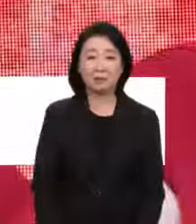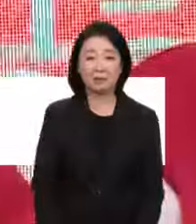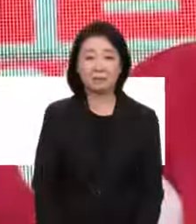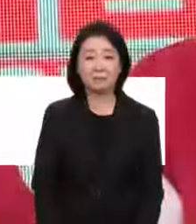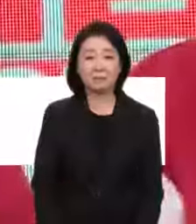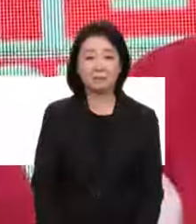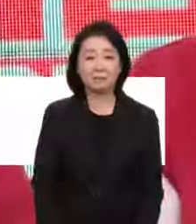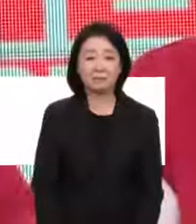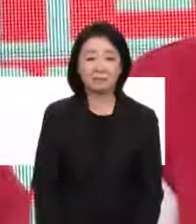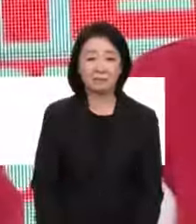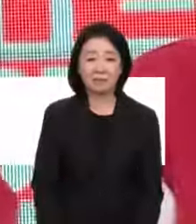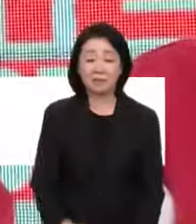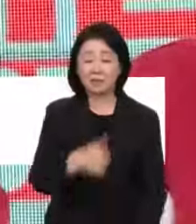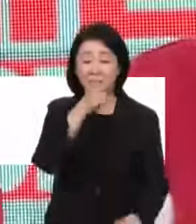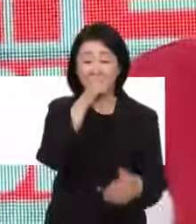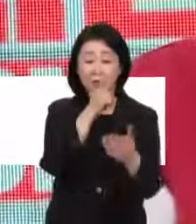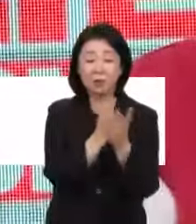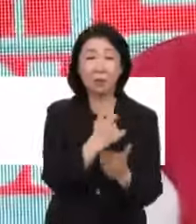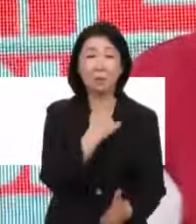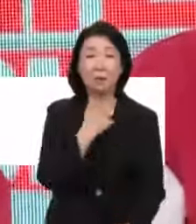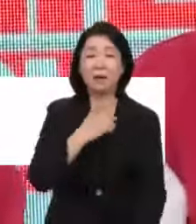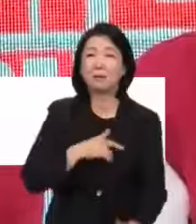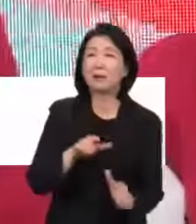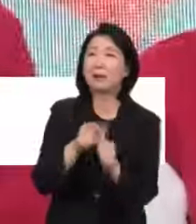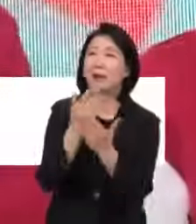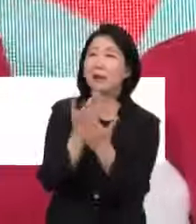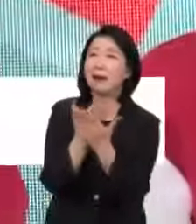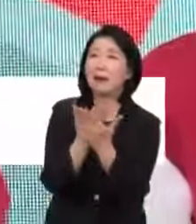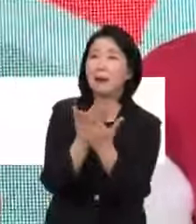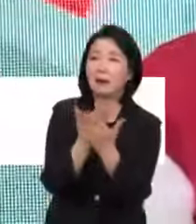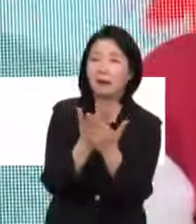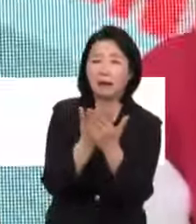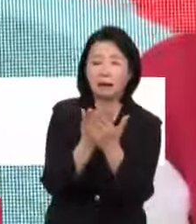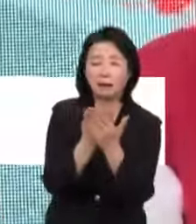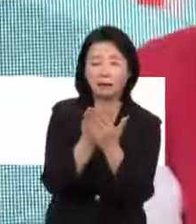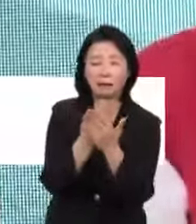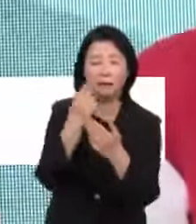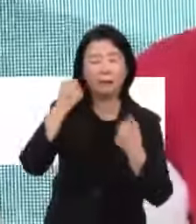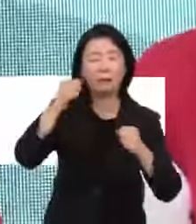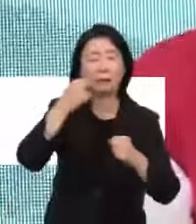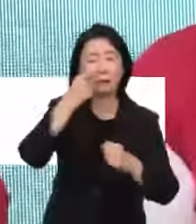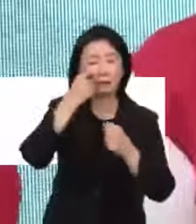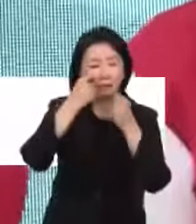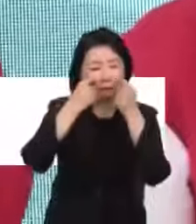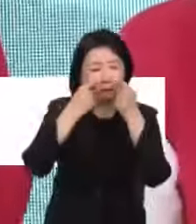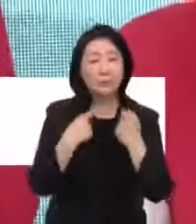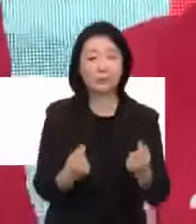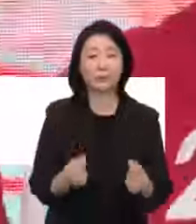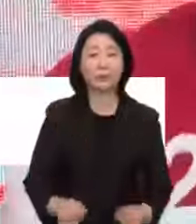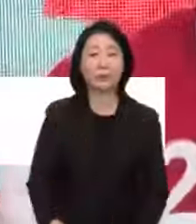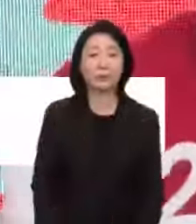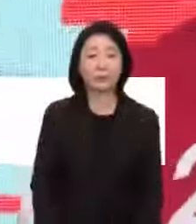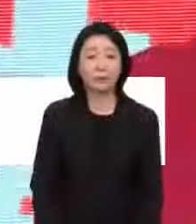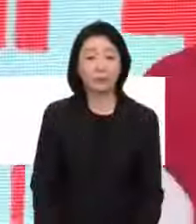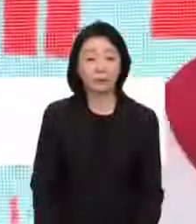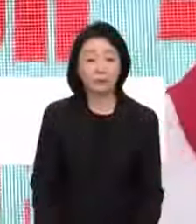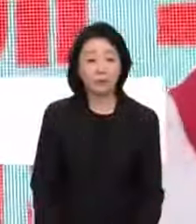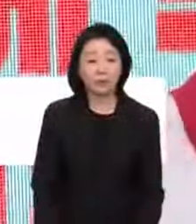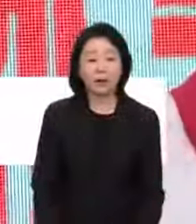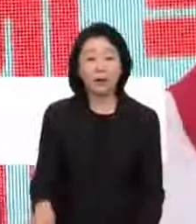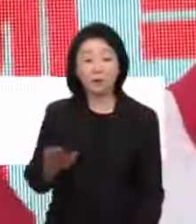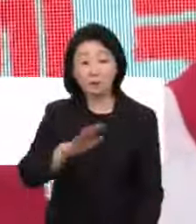자기를 범죄를 저질렀지만 자기를 살려달라는 구질구질한 눈물입니다. 그런데 우리도 눈물이